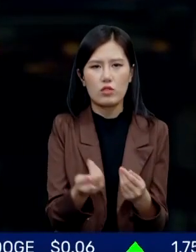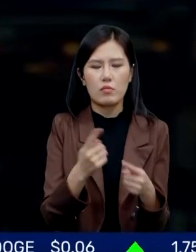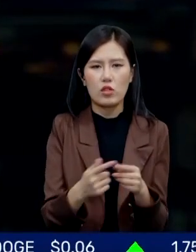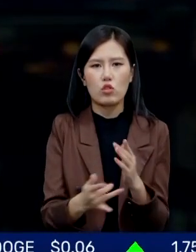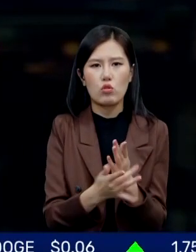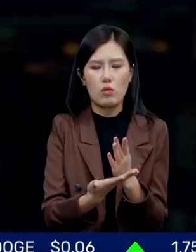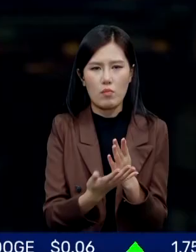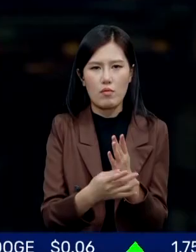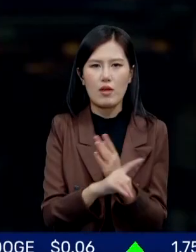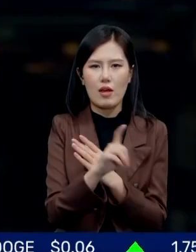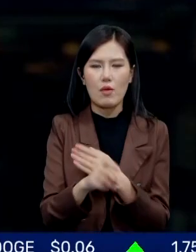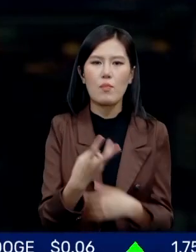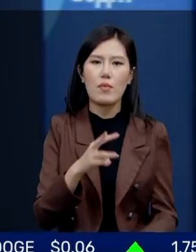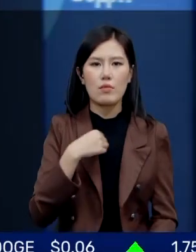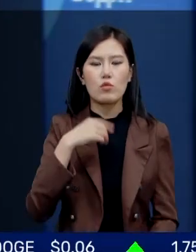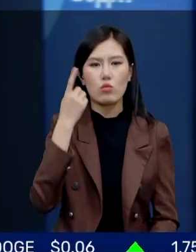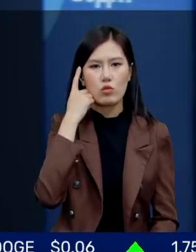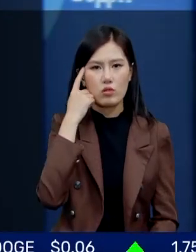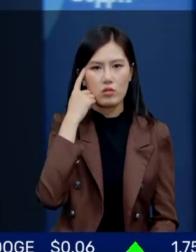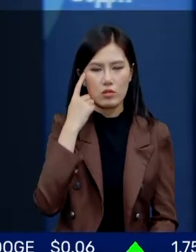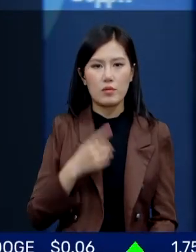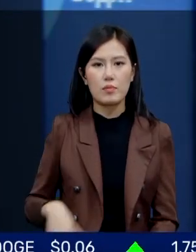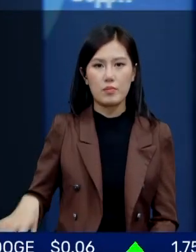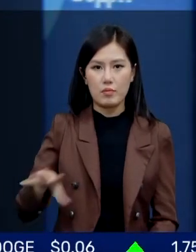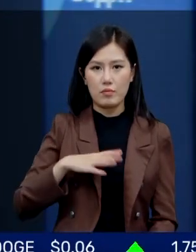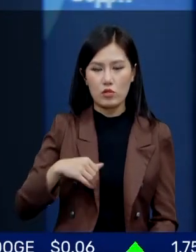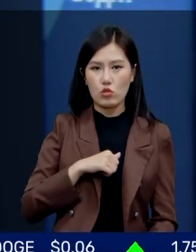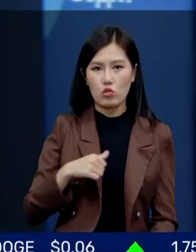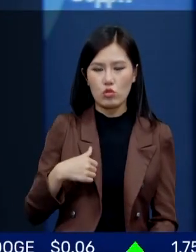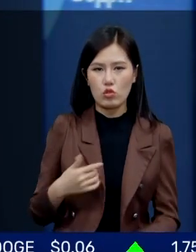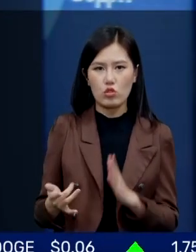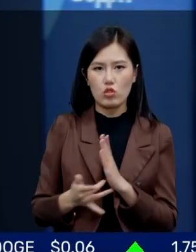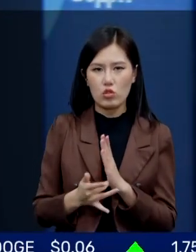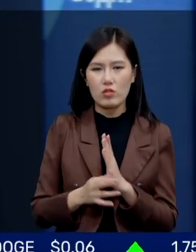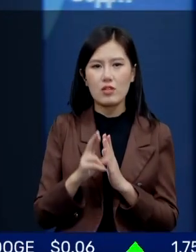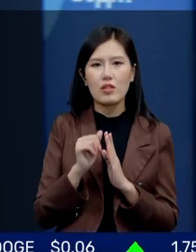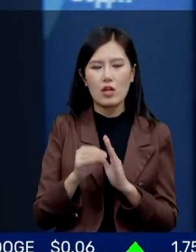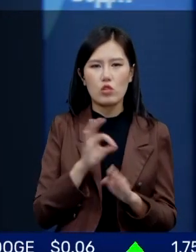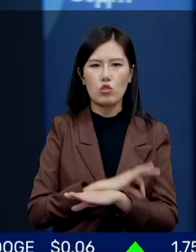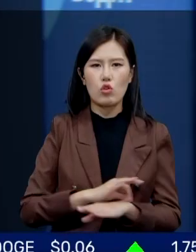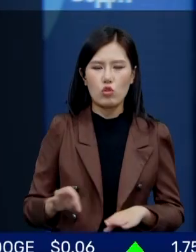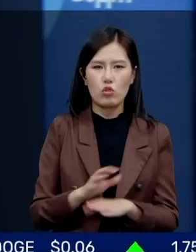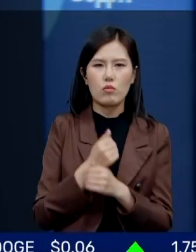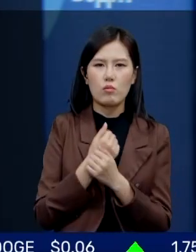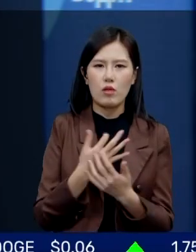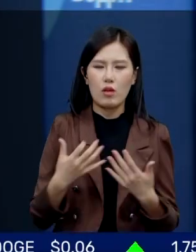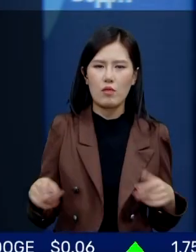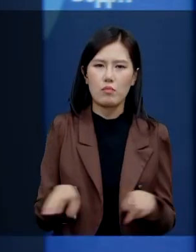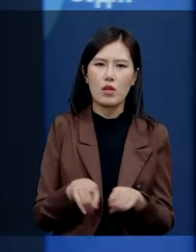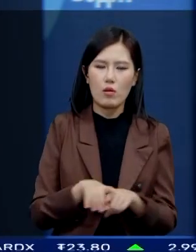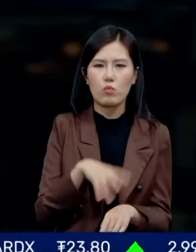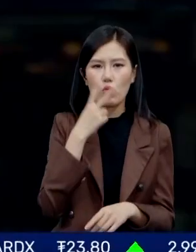бол байгаа байхаа гэж бодож байна. Тэгээд мэдээж бидэд өөрсдөө яг энэ технологийн шийдэлдөр маш олон төслүүдийг хэрэгжүүлээд олон удаа